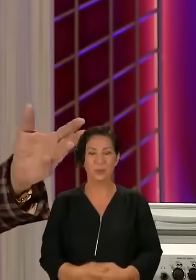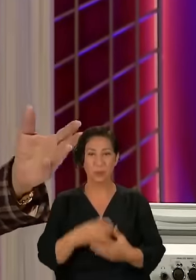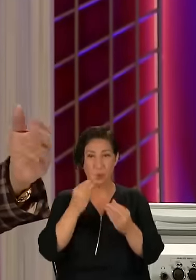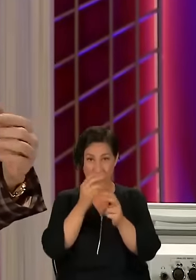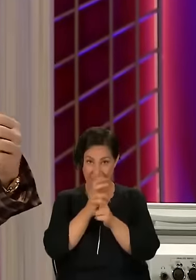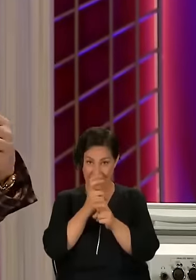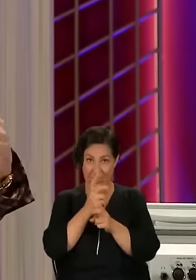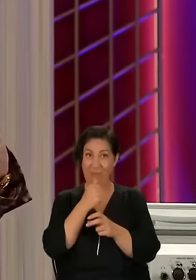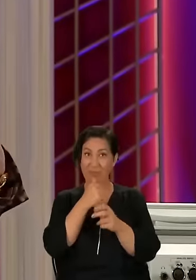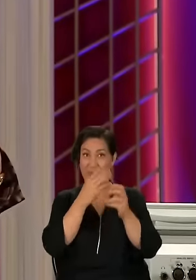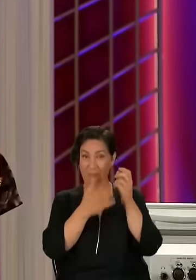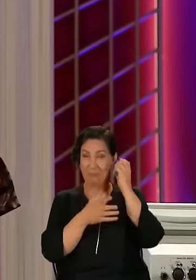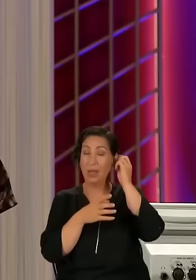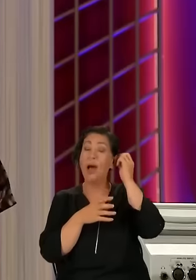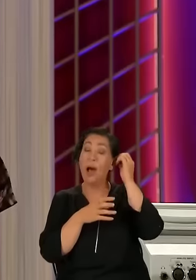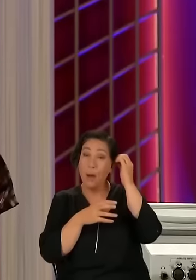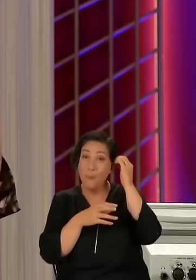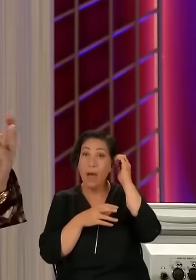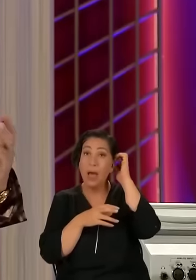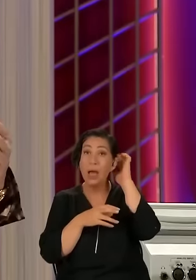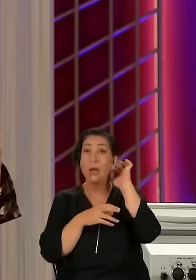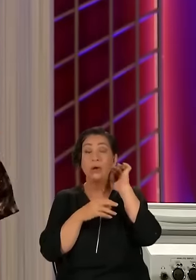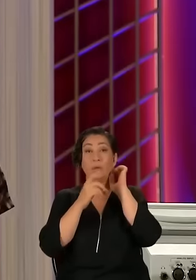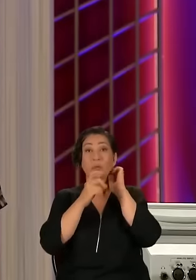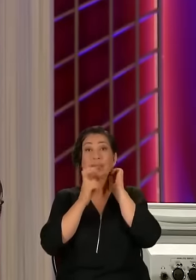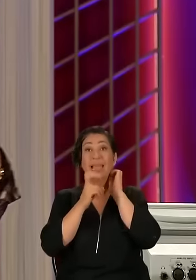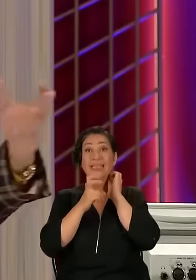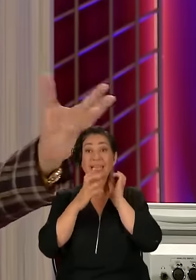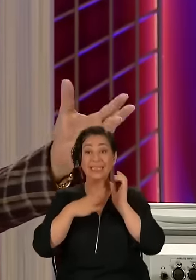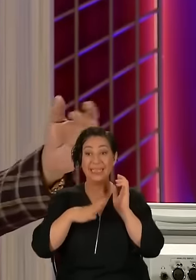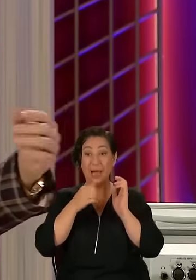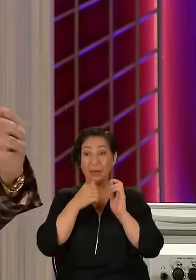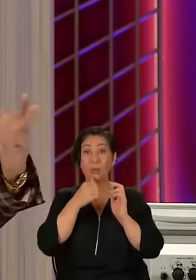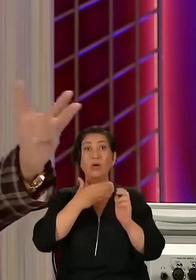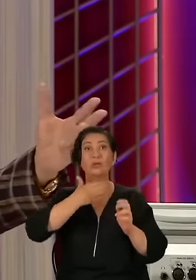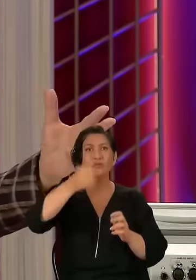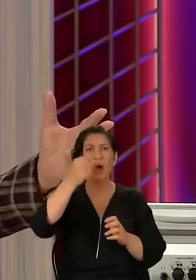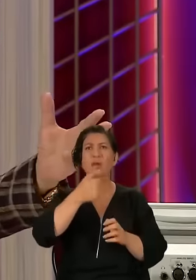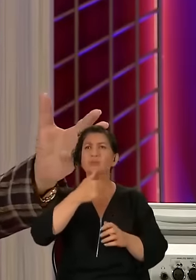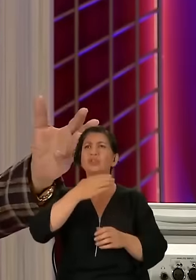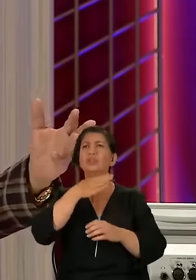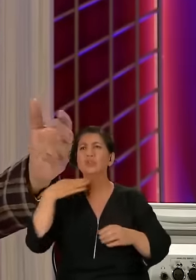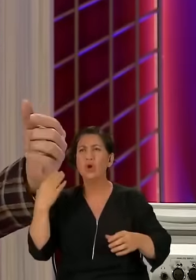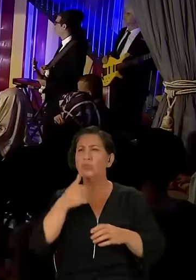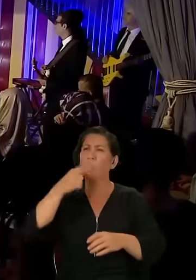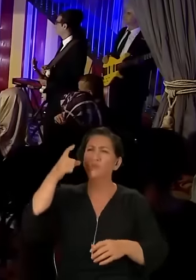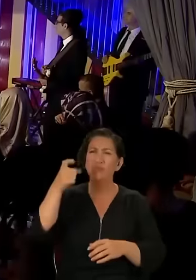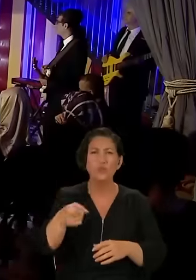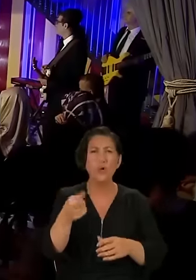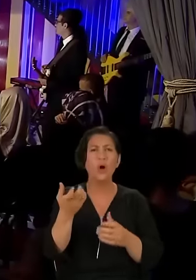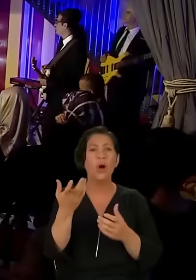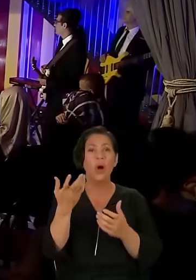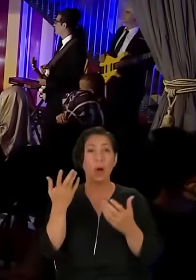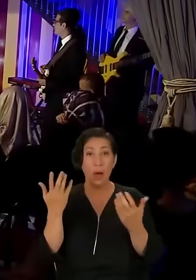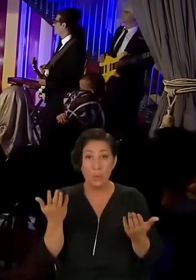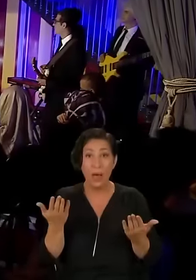Çok tehlikeli bir adam. Fakat bu tehlikesine yani istediği adamı astırıyor, istediği adamı kestiriyor falan.